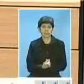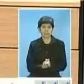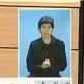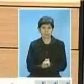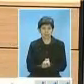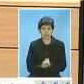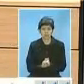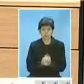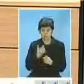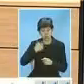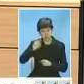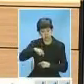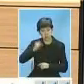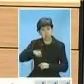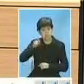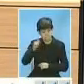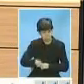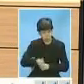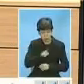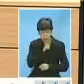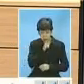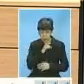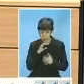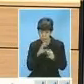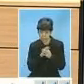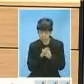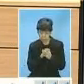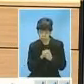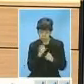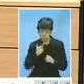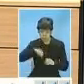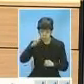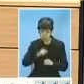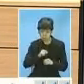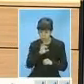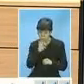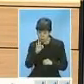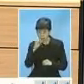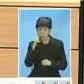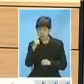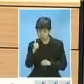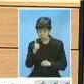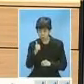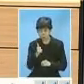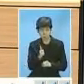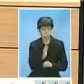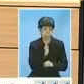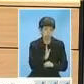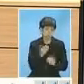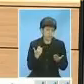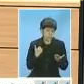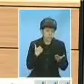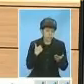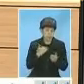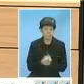การพิพากษาคดีเนี่ยครับถ้าเราเลือกผู้พิพากษาตัดสินได้เมื่อไหร่ความเป็นธรรมมีไหมครับท่านครับ